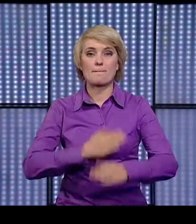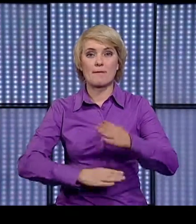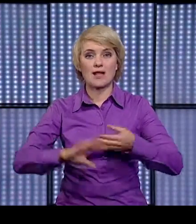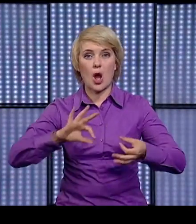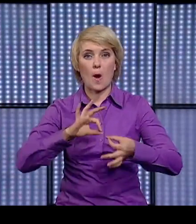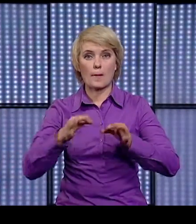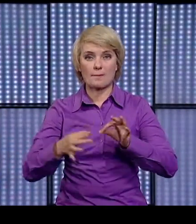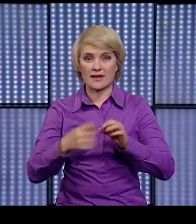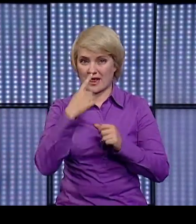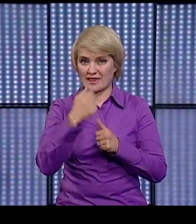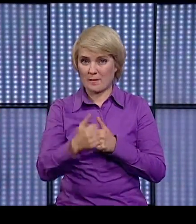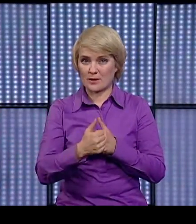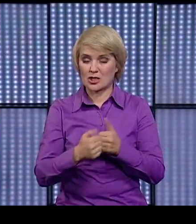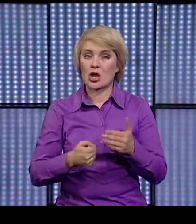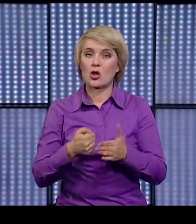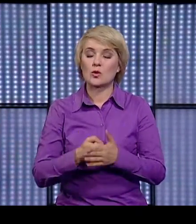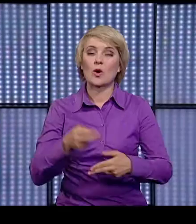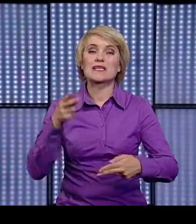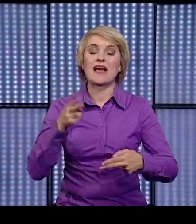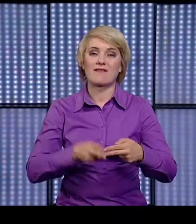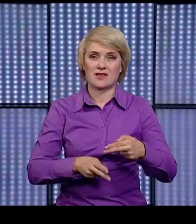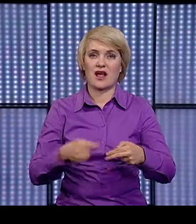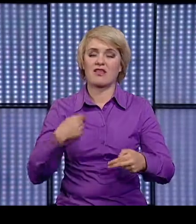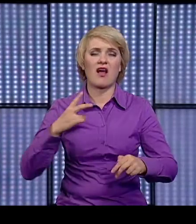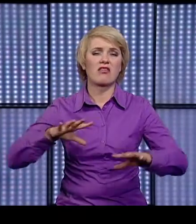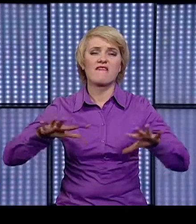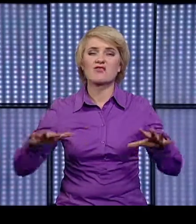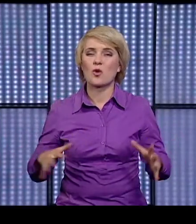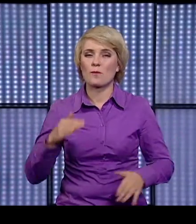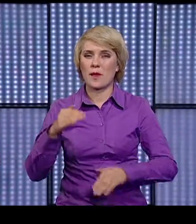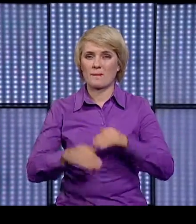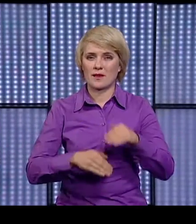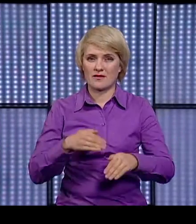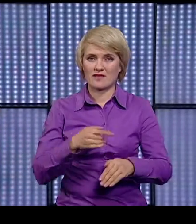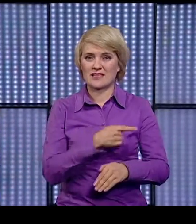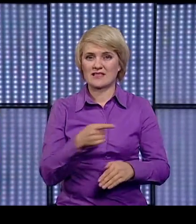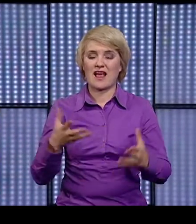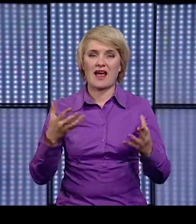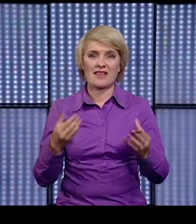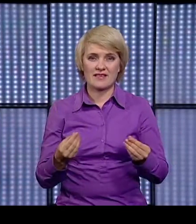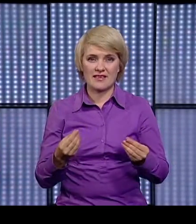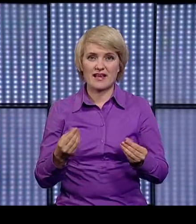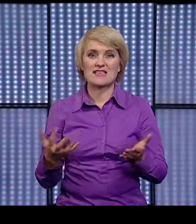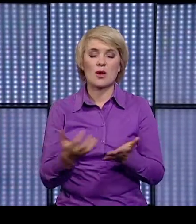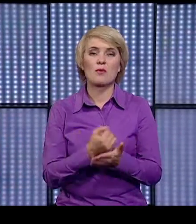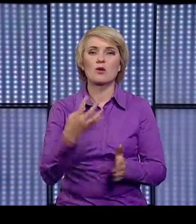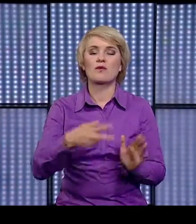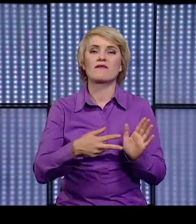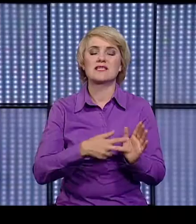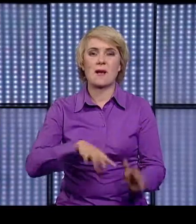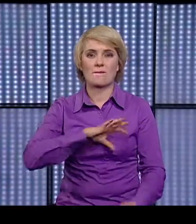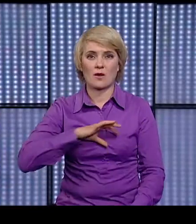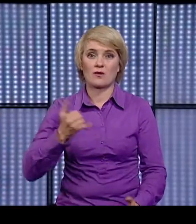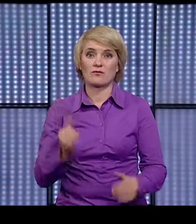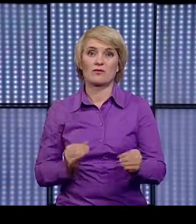а наші невтомні плавці, які за 7 днів змагань заробили вже 48 нагород, сьогодні додали до загальної скарбнички збірної